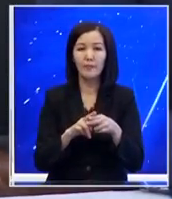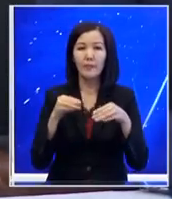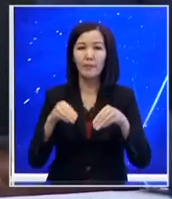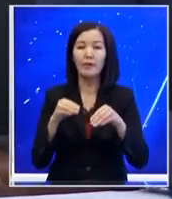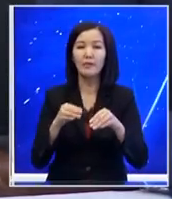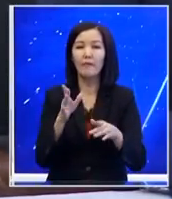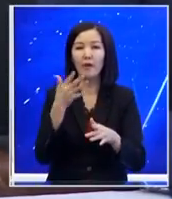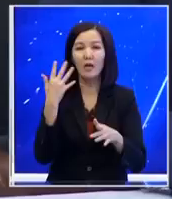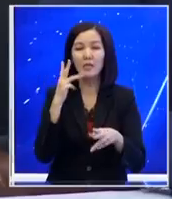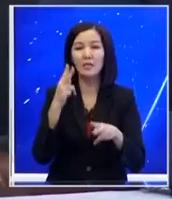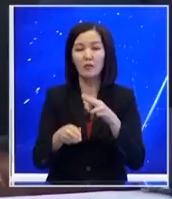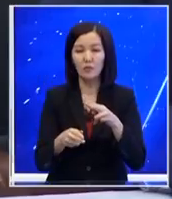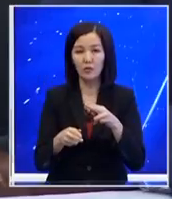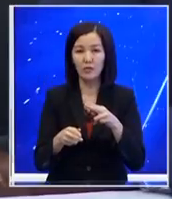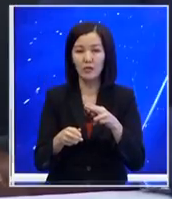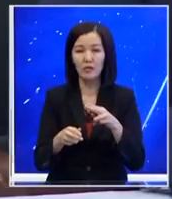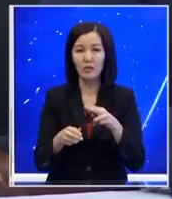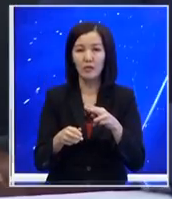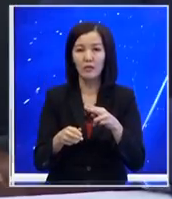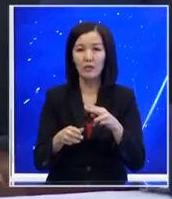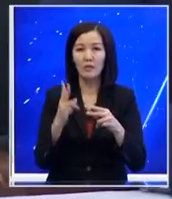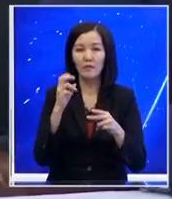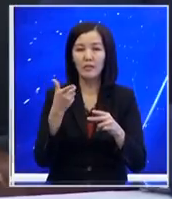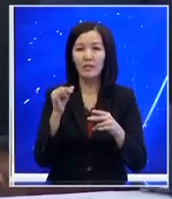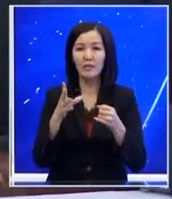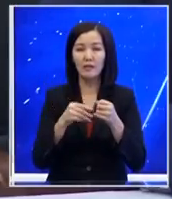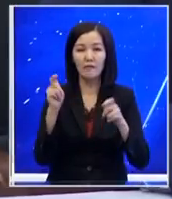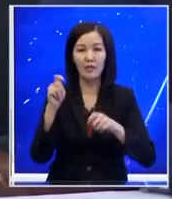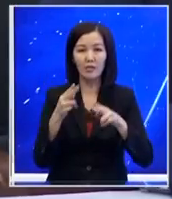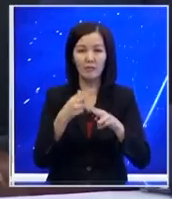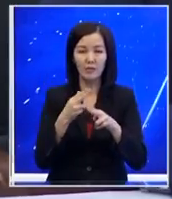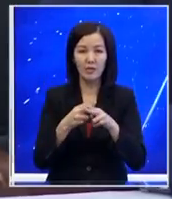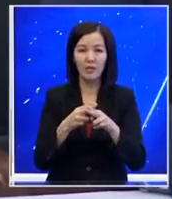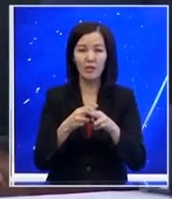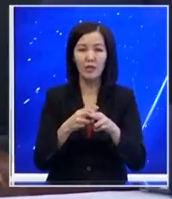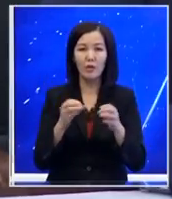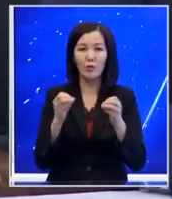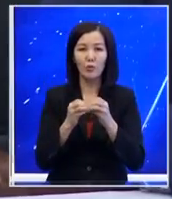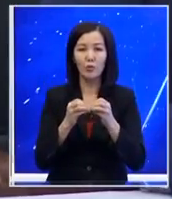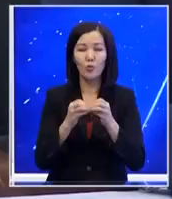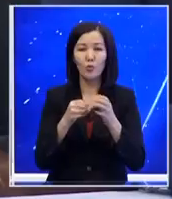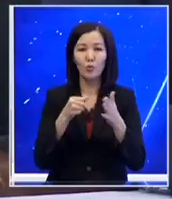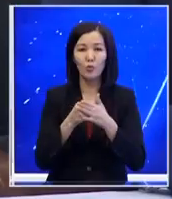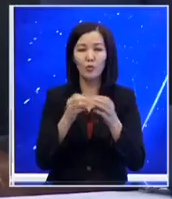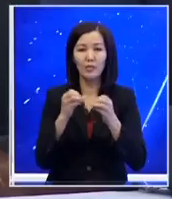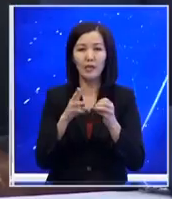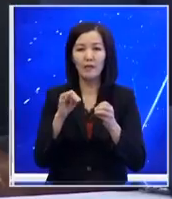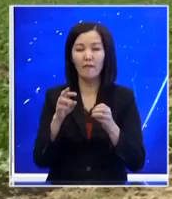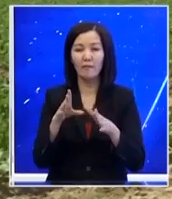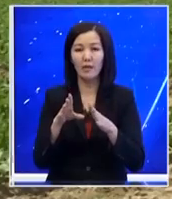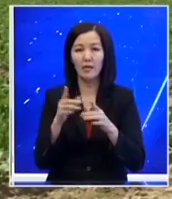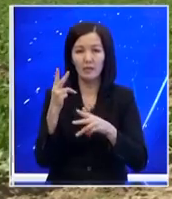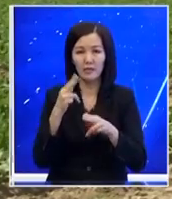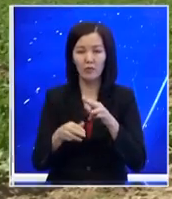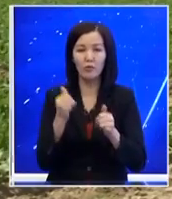когда закончится? Посев вот только 200 гектаров посадили, дожди же. Угу. Ну, в принципе, до 10 мая посев закончится, но надо выбрать уже все.